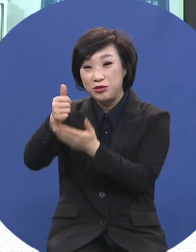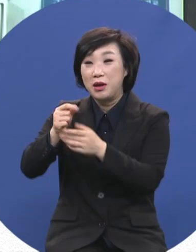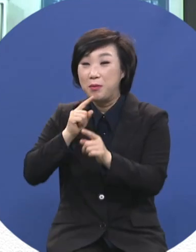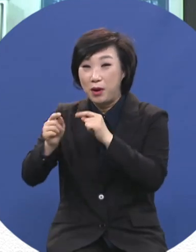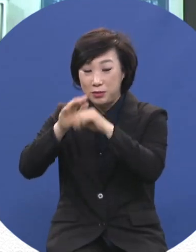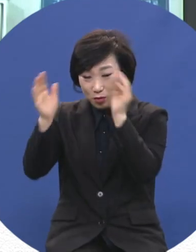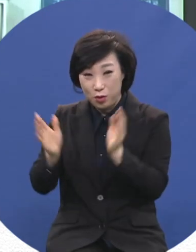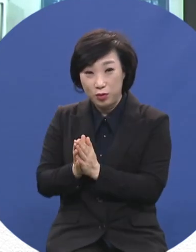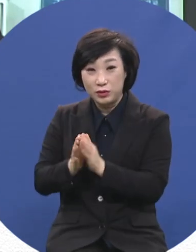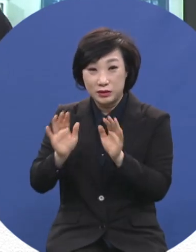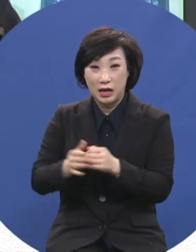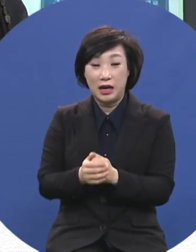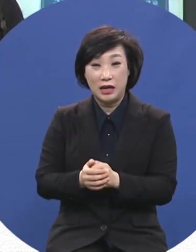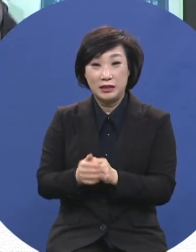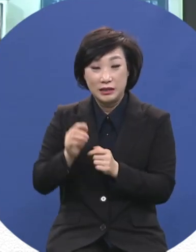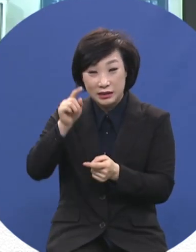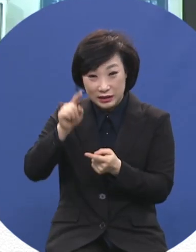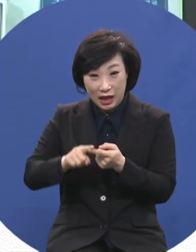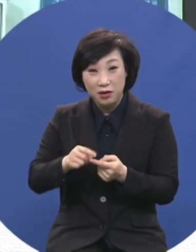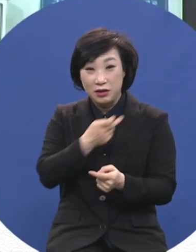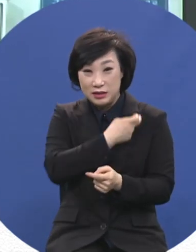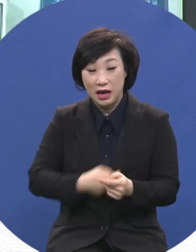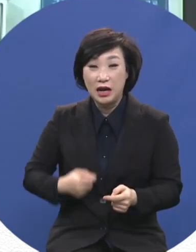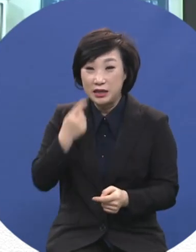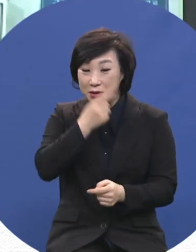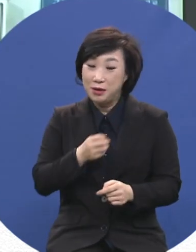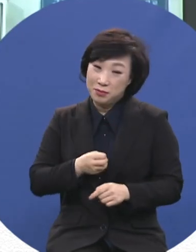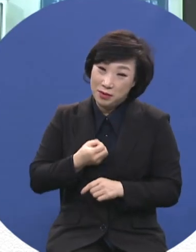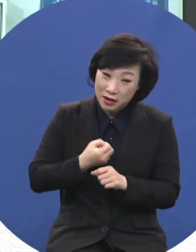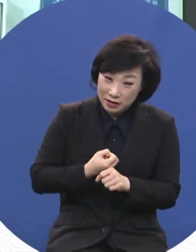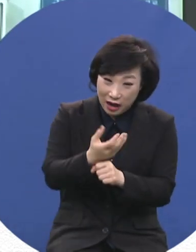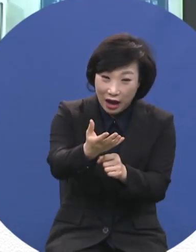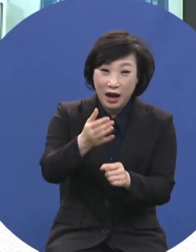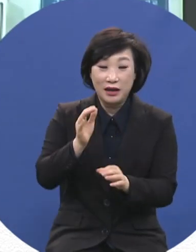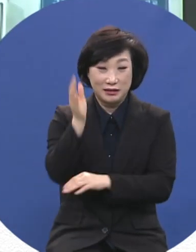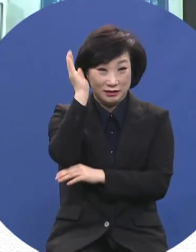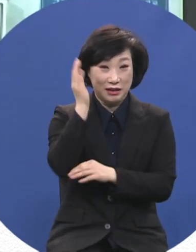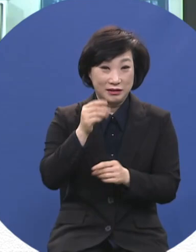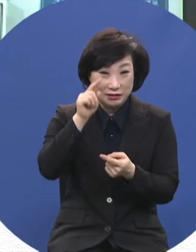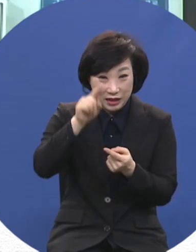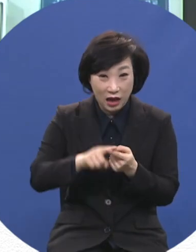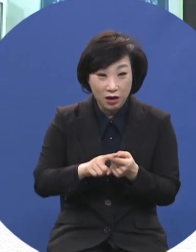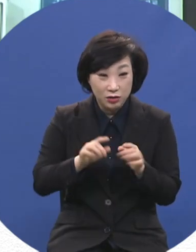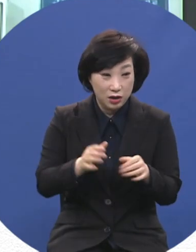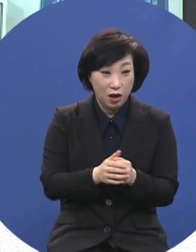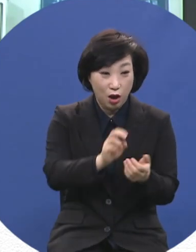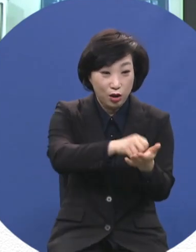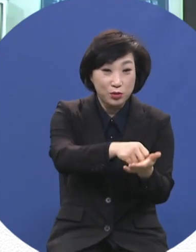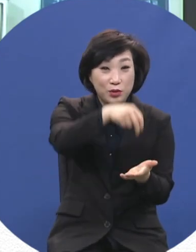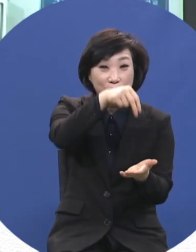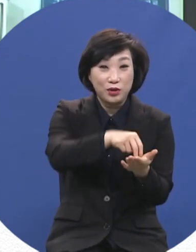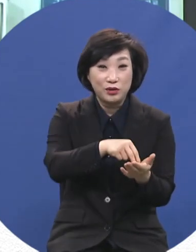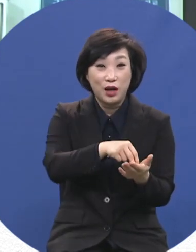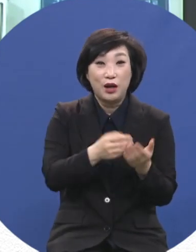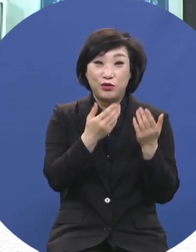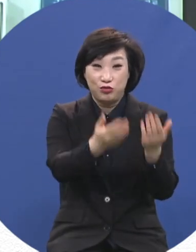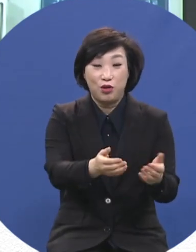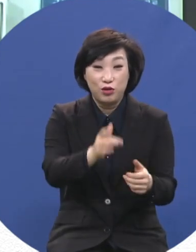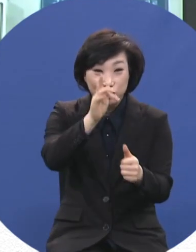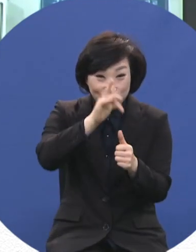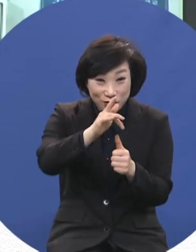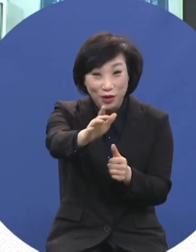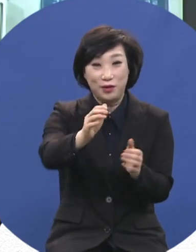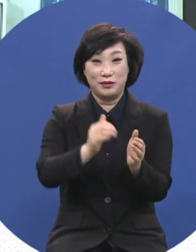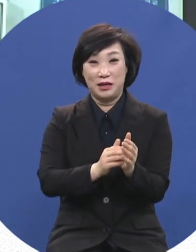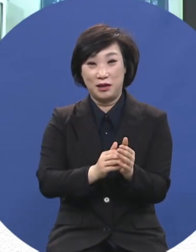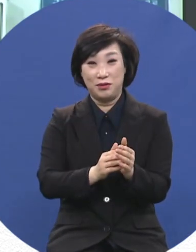모든 말씀들이 그들의 제자들의 입에서 나올 때 그대로 안진뱅이도 일어나고 귀신도